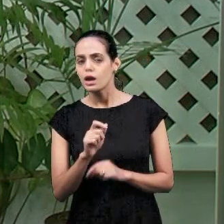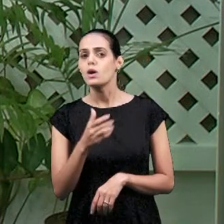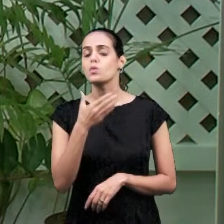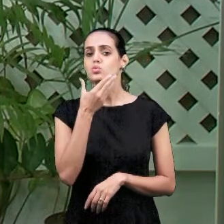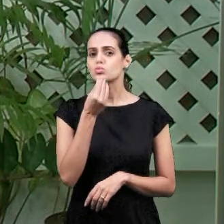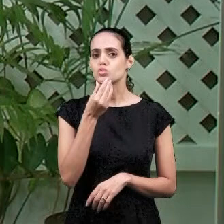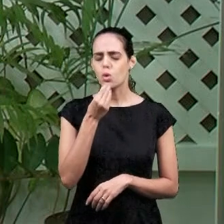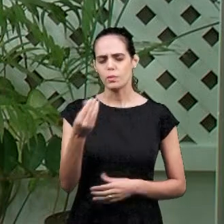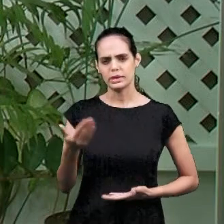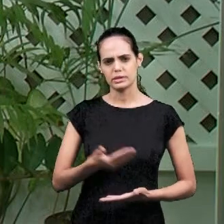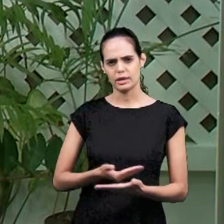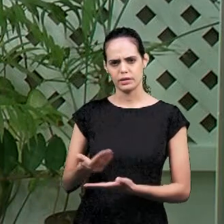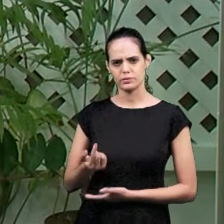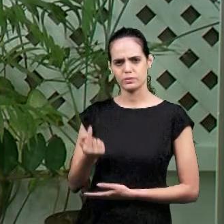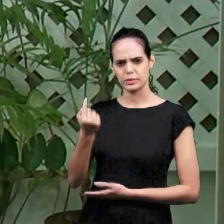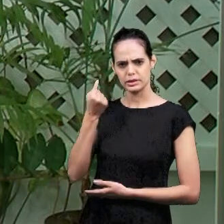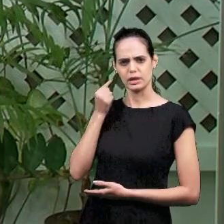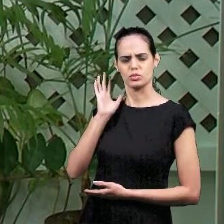a montré,